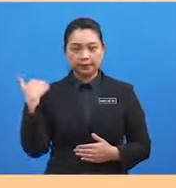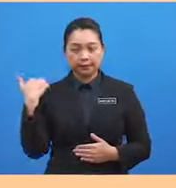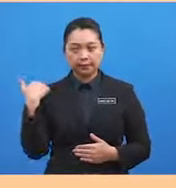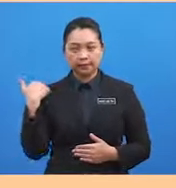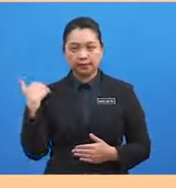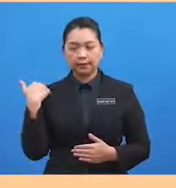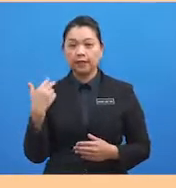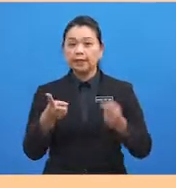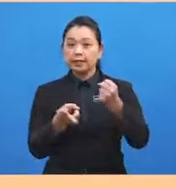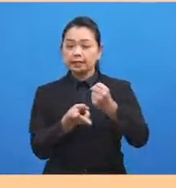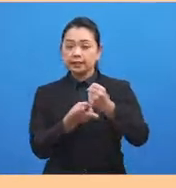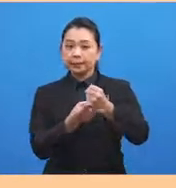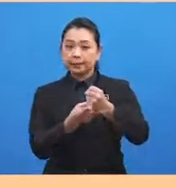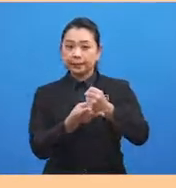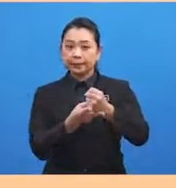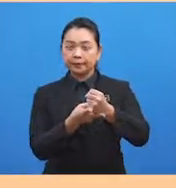terdiri daripada